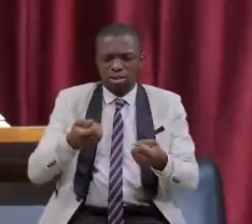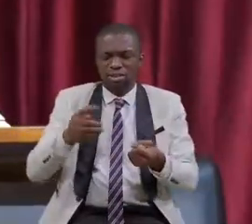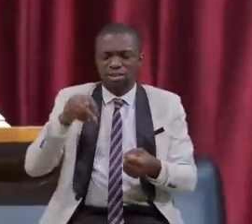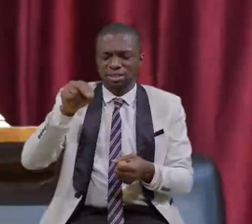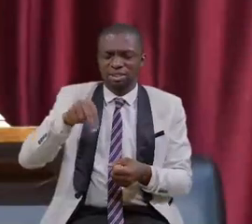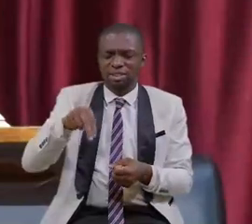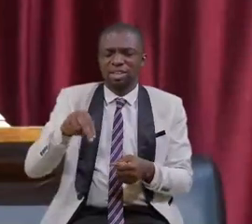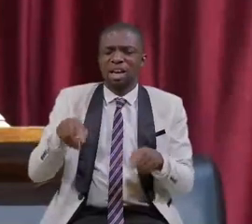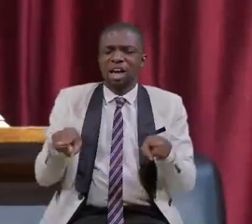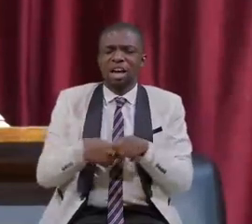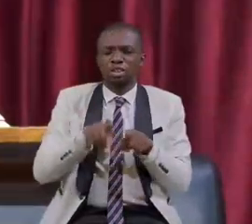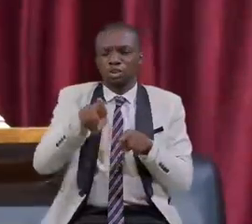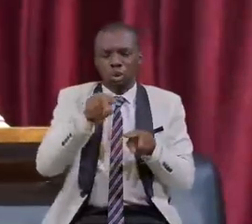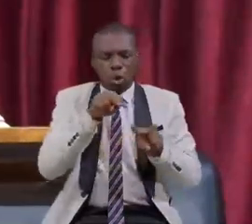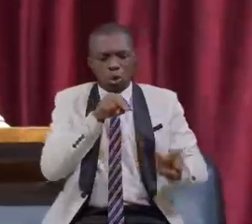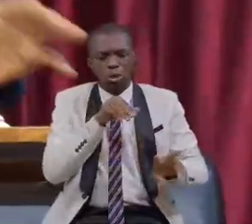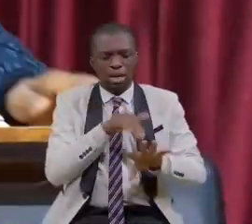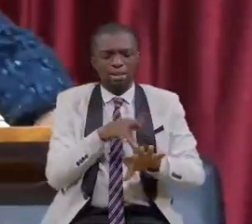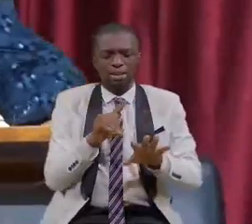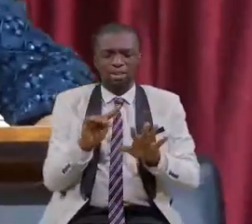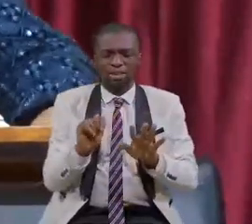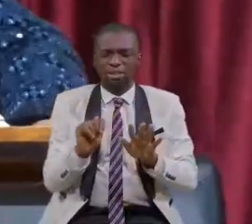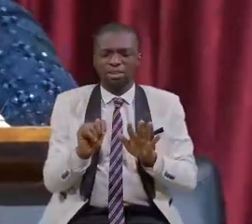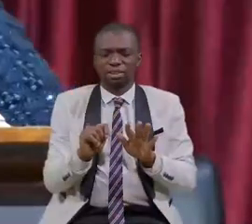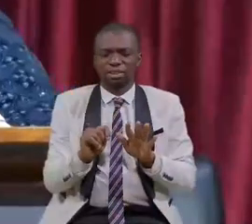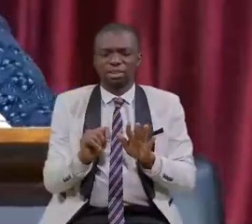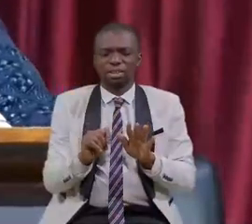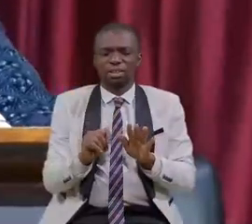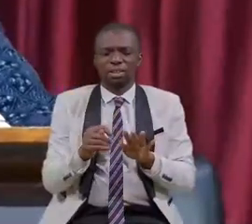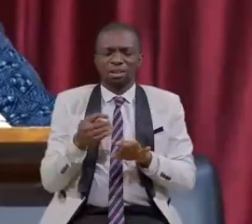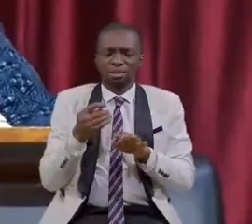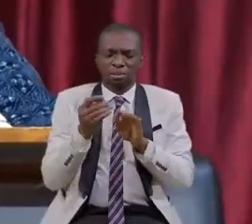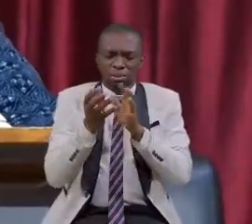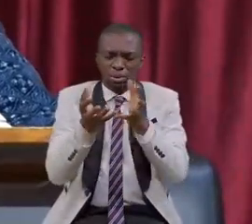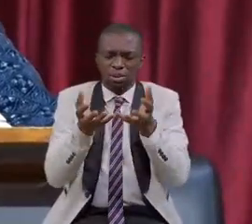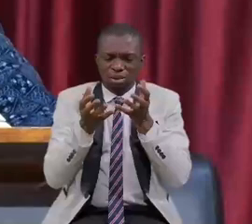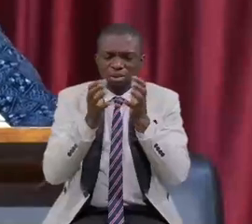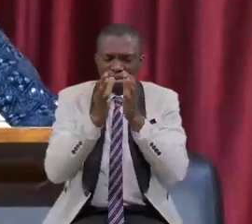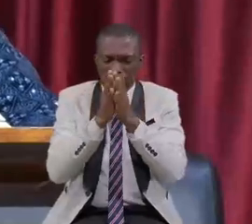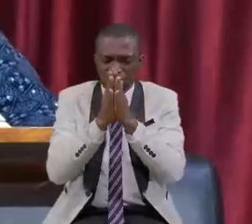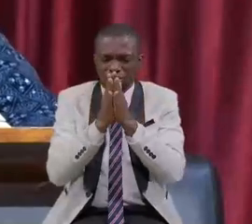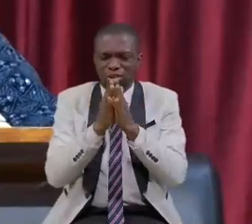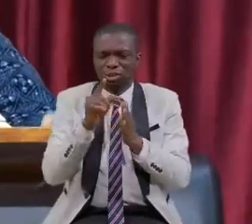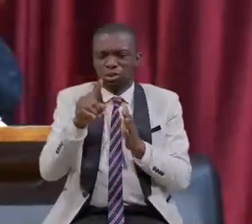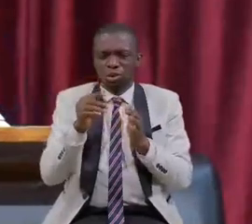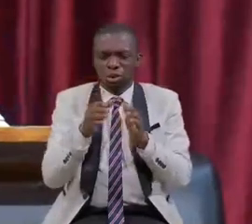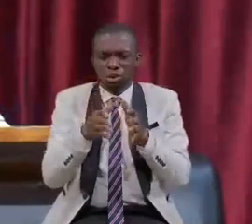requête, nous allons voir cela en trois points. première partie,